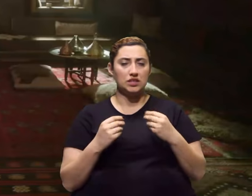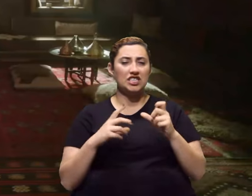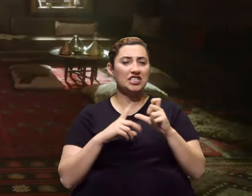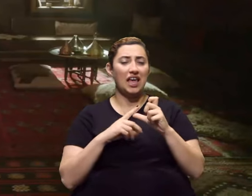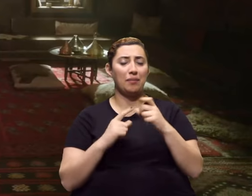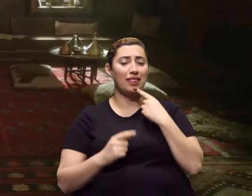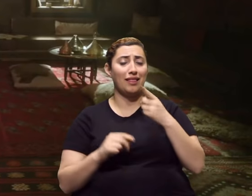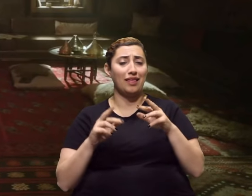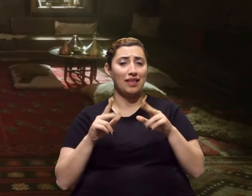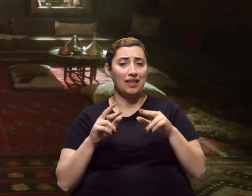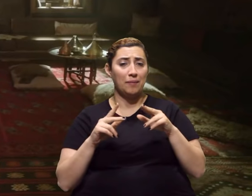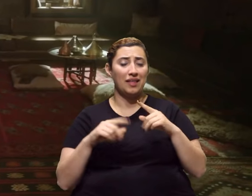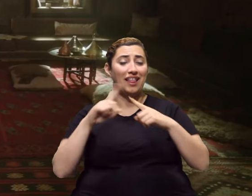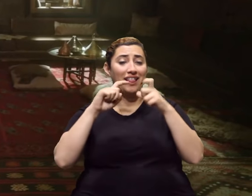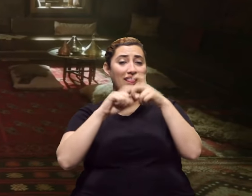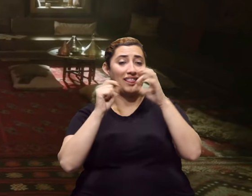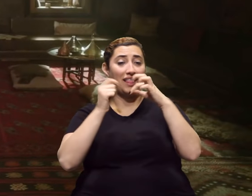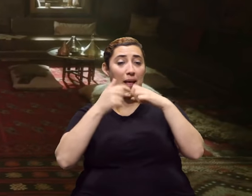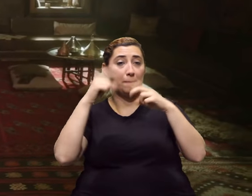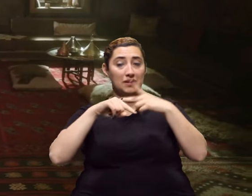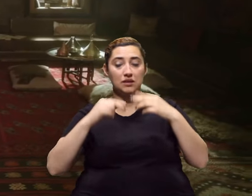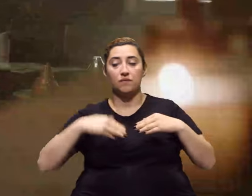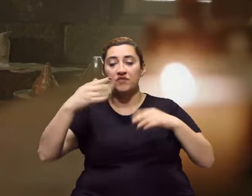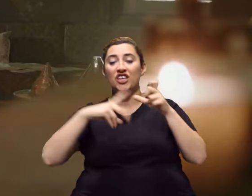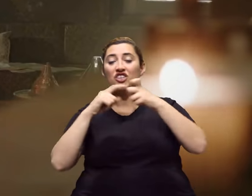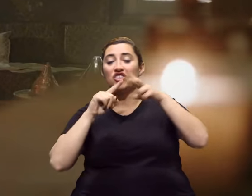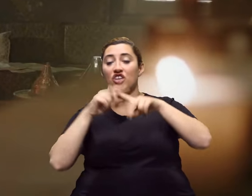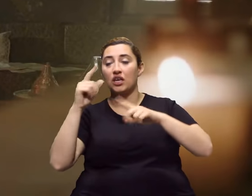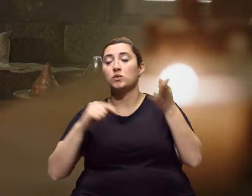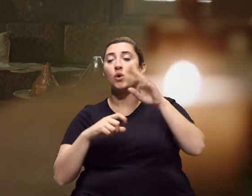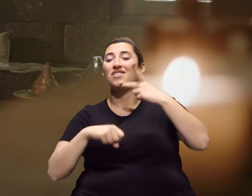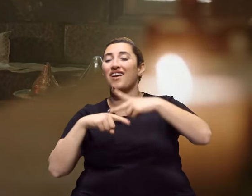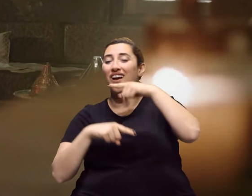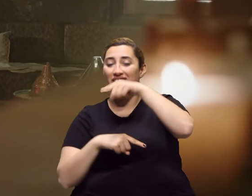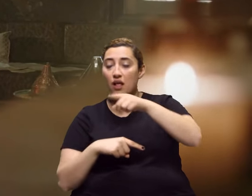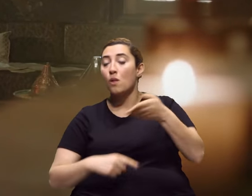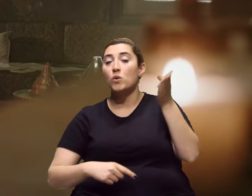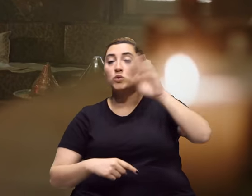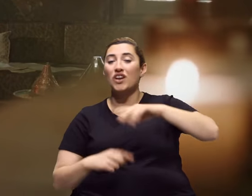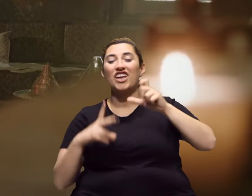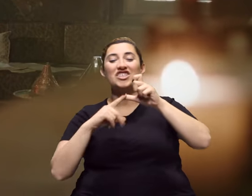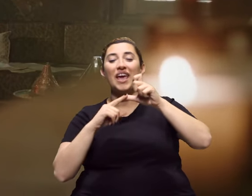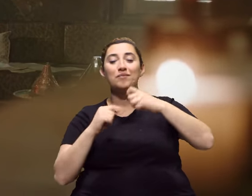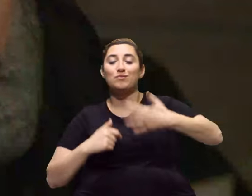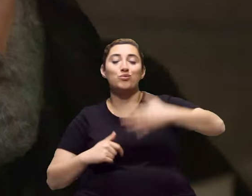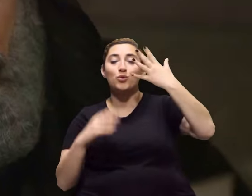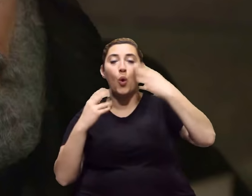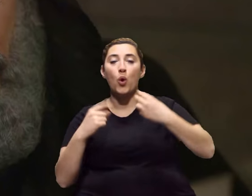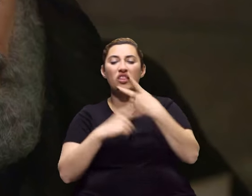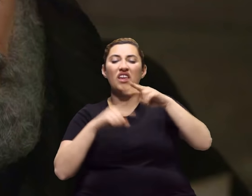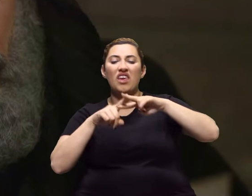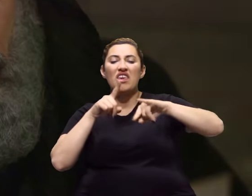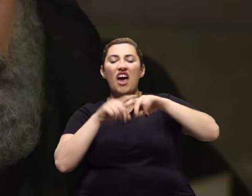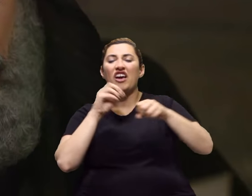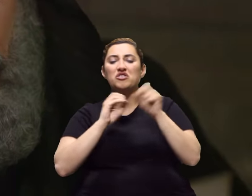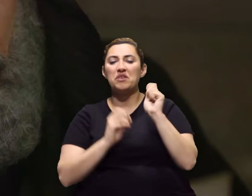Şeyhimizin deyiverdiği gibi Tebriz üzeri Şeki'ye, oradan Zagatala'ya, oradan da şeyhimizin yetiştiği Gah adında